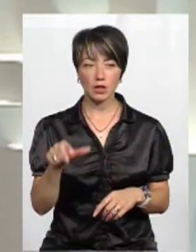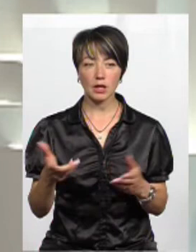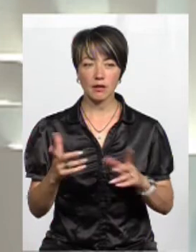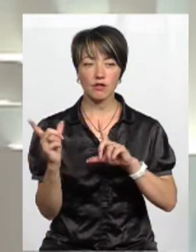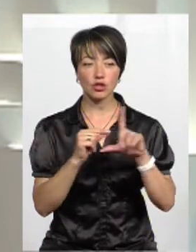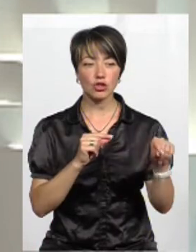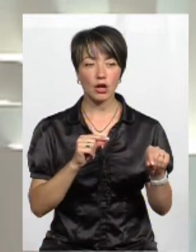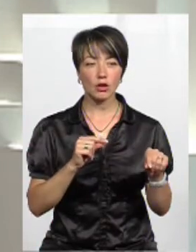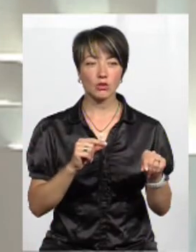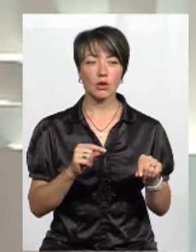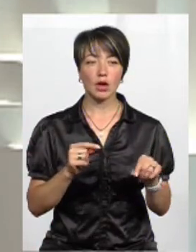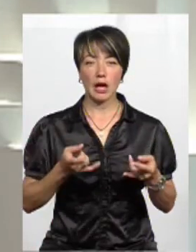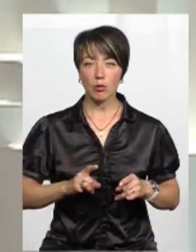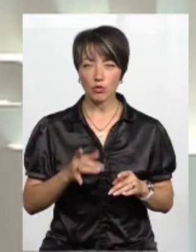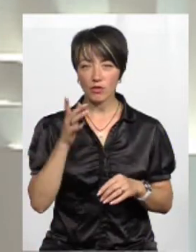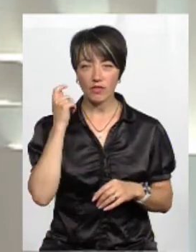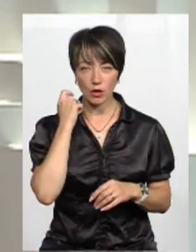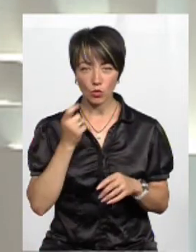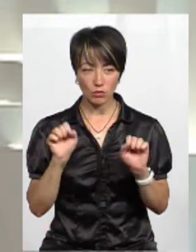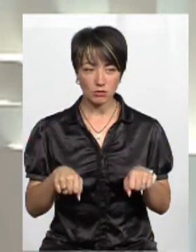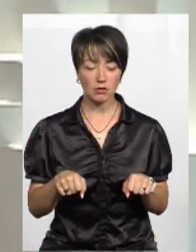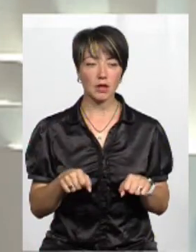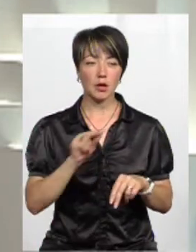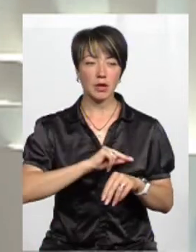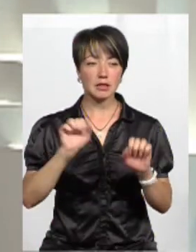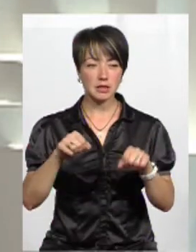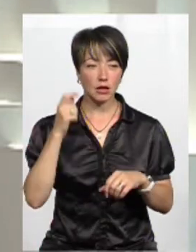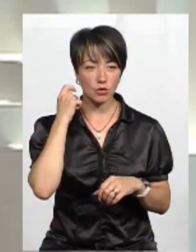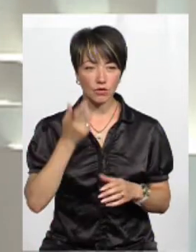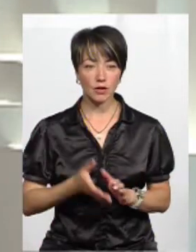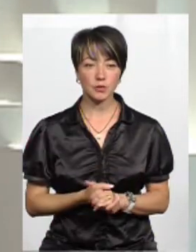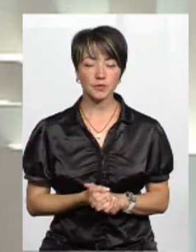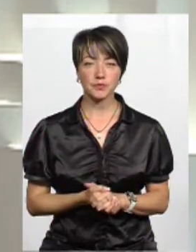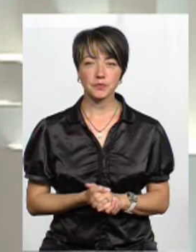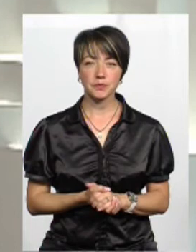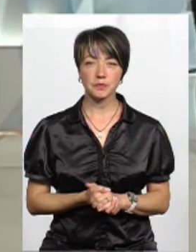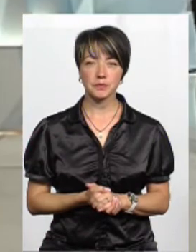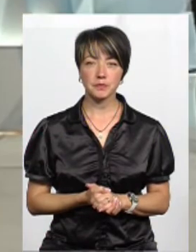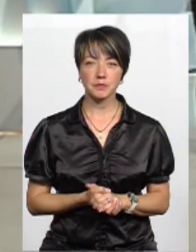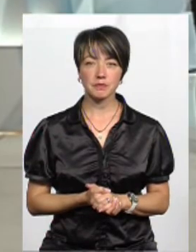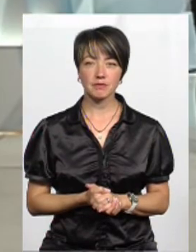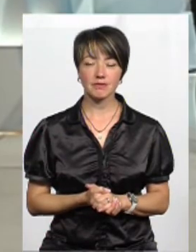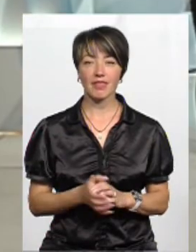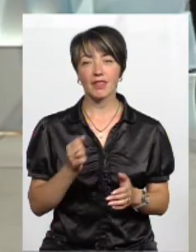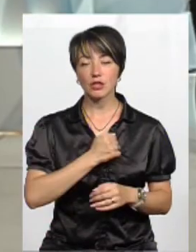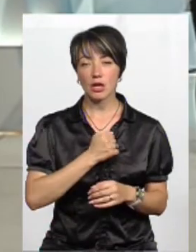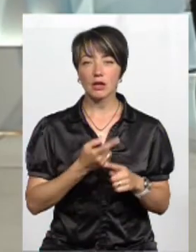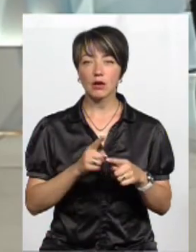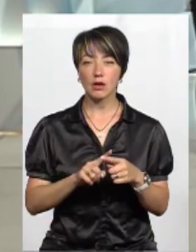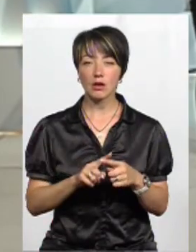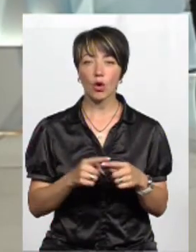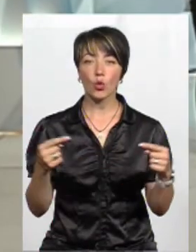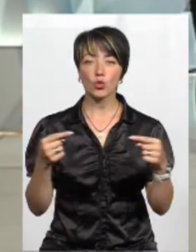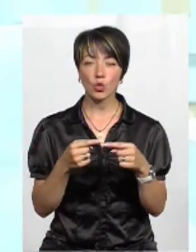які виїжджають репродуктивного віку, це люди, які працездатного віку. на жаль. Пані Оксано,